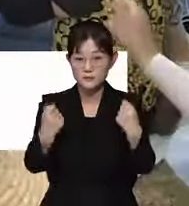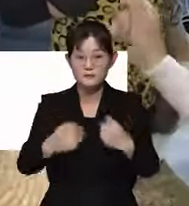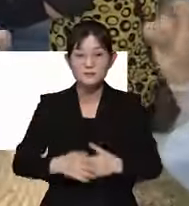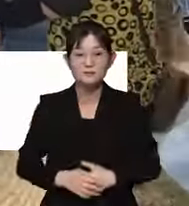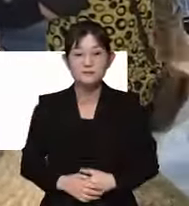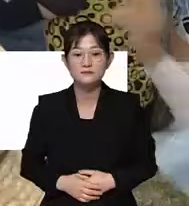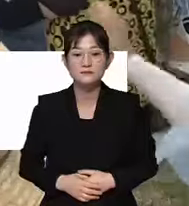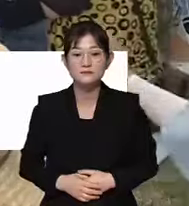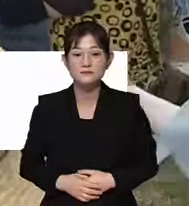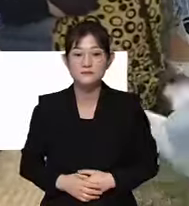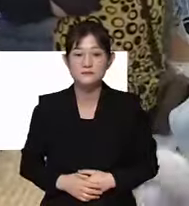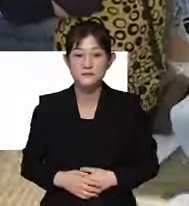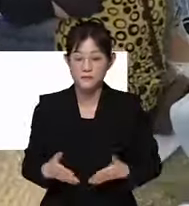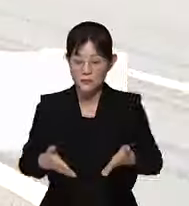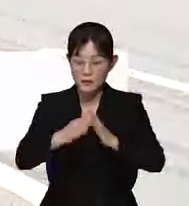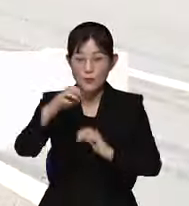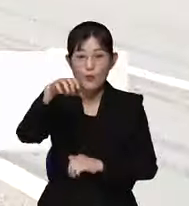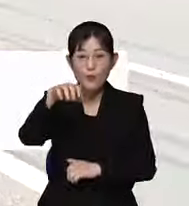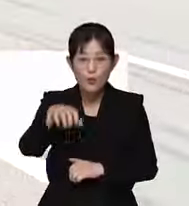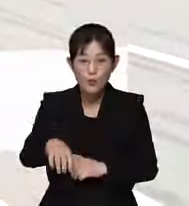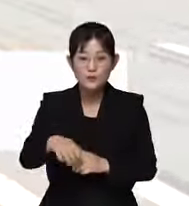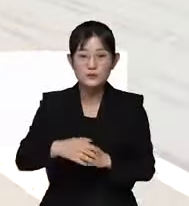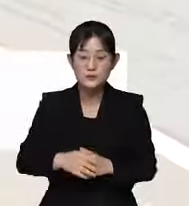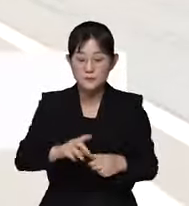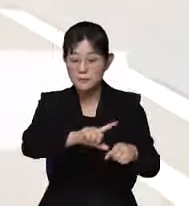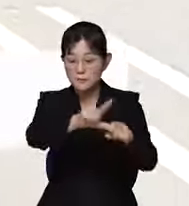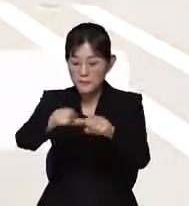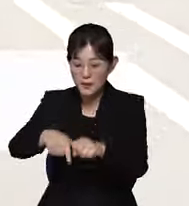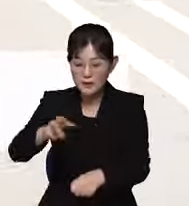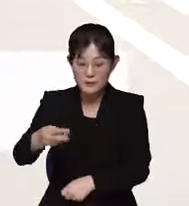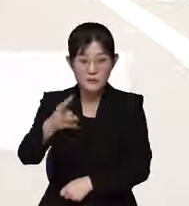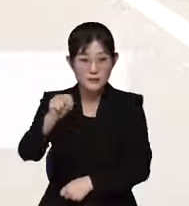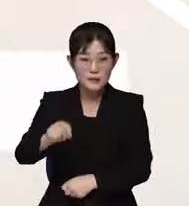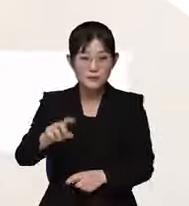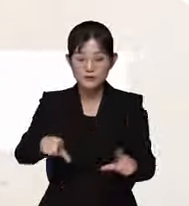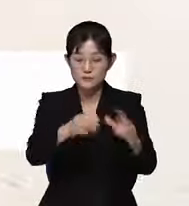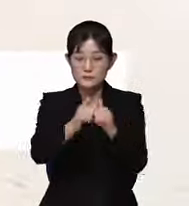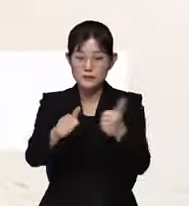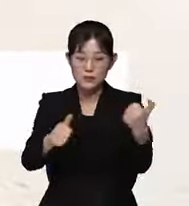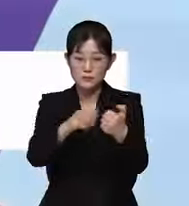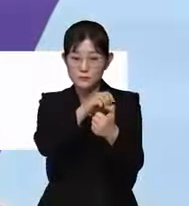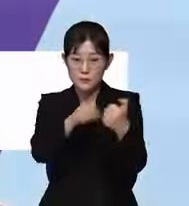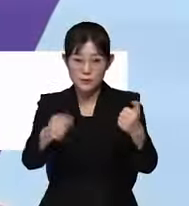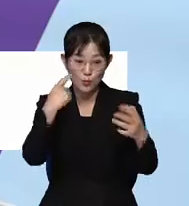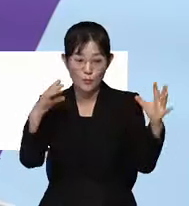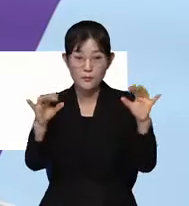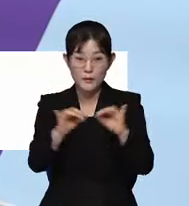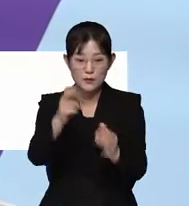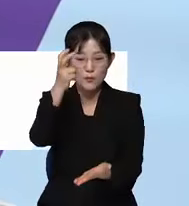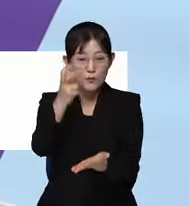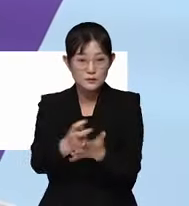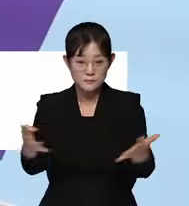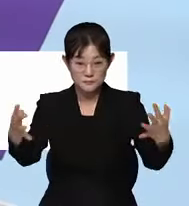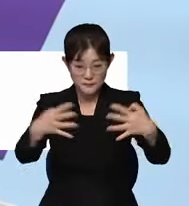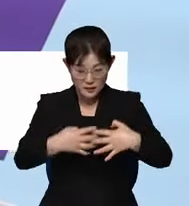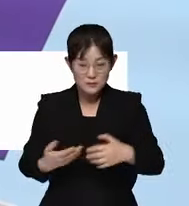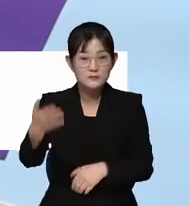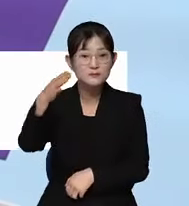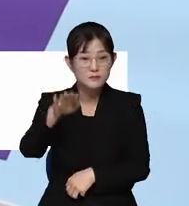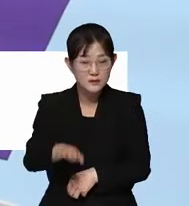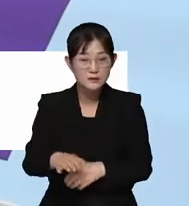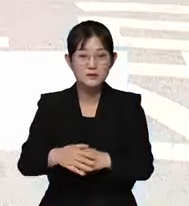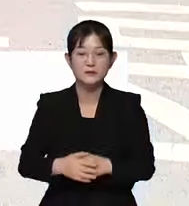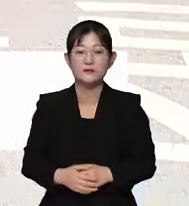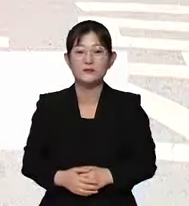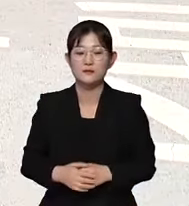전망입니다. 입지 후보지들이 부지 경계 300m 이내 주민 50% 이상 동의라는 법정 요건은 모두